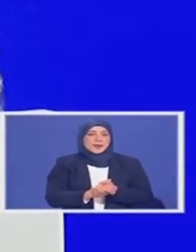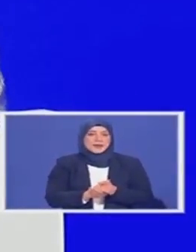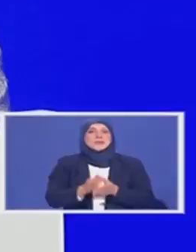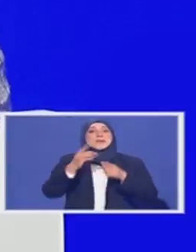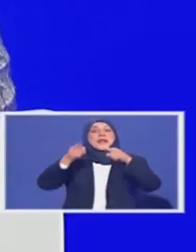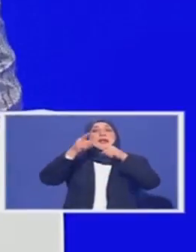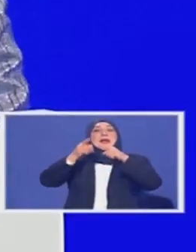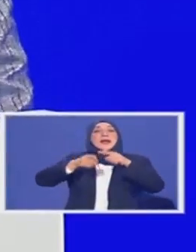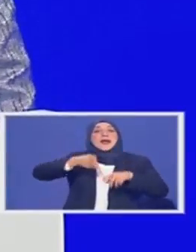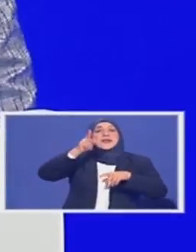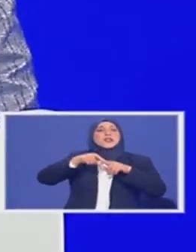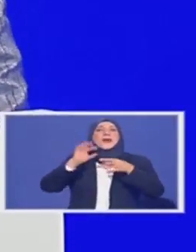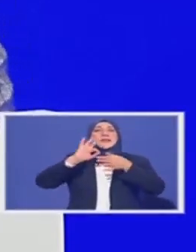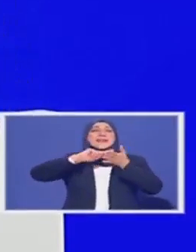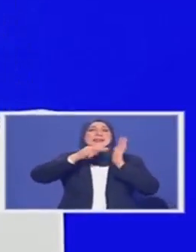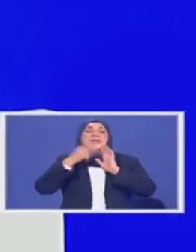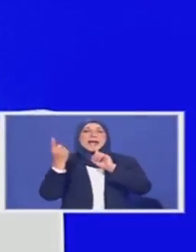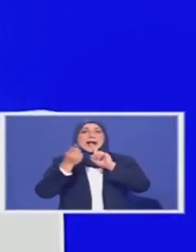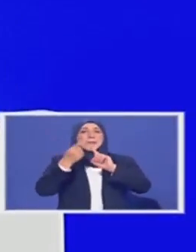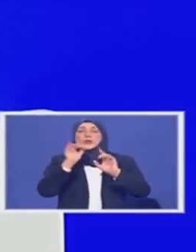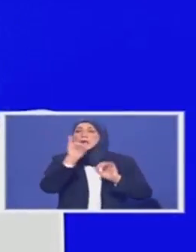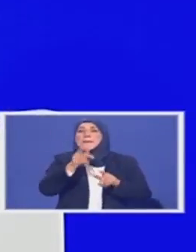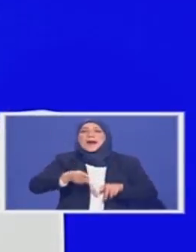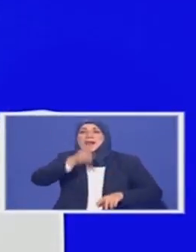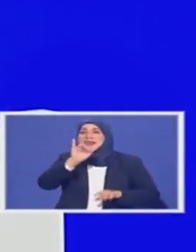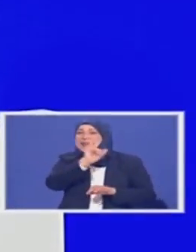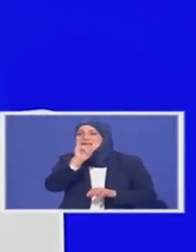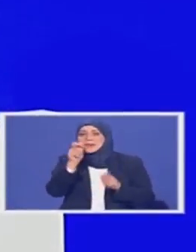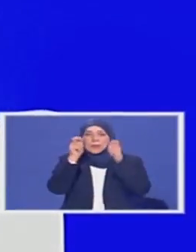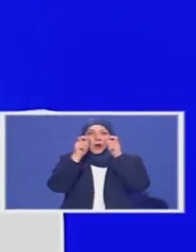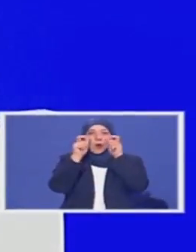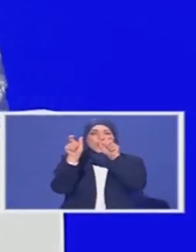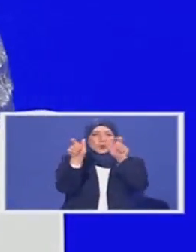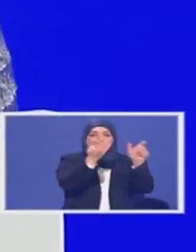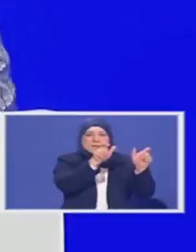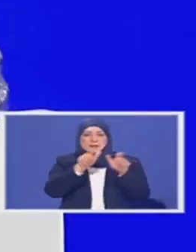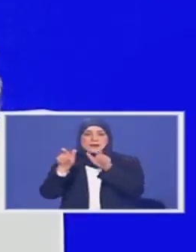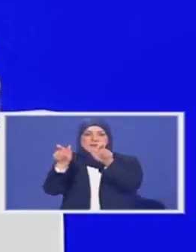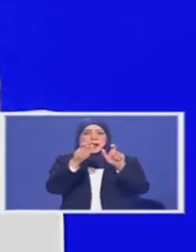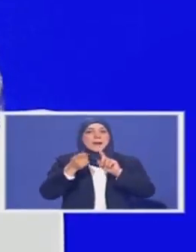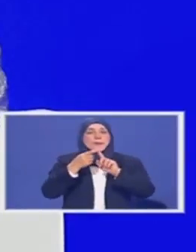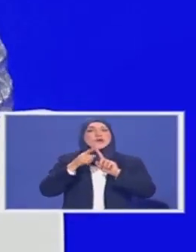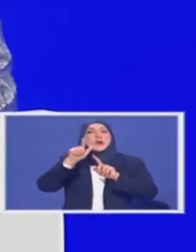والجانب الهام في الخطة هذه هي المراقبة، المراقبة اللي باش يكون فيها